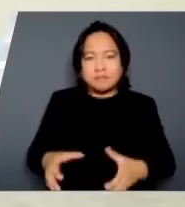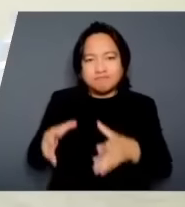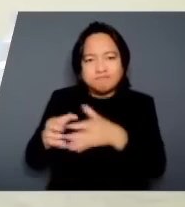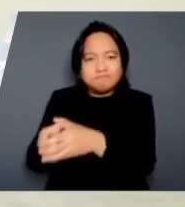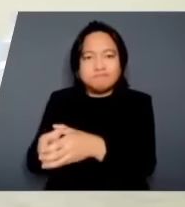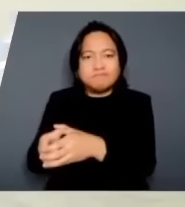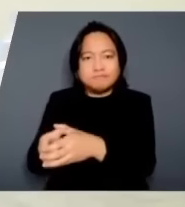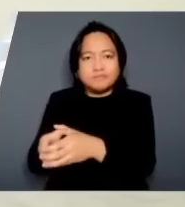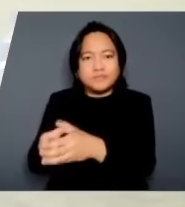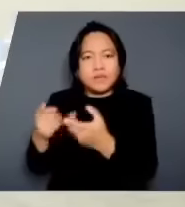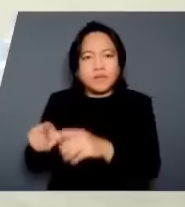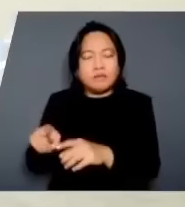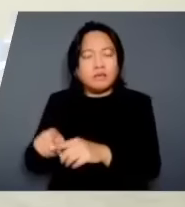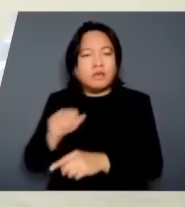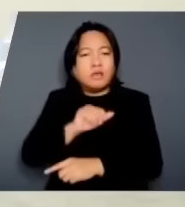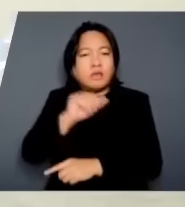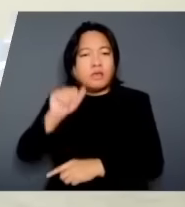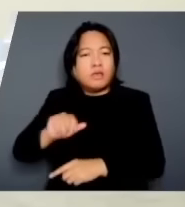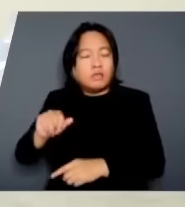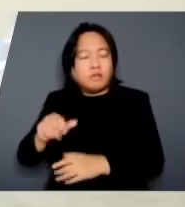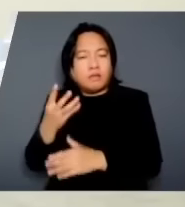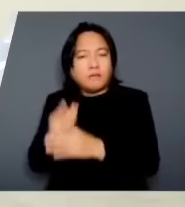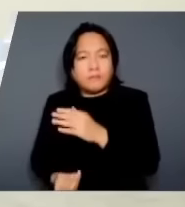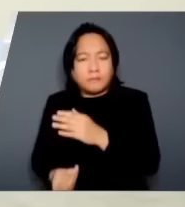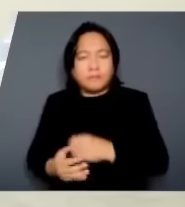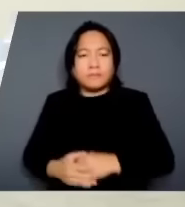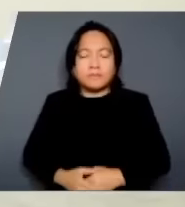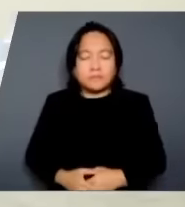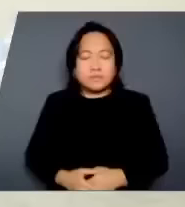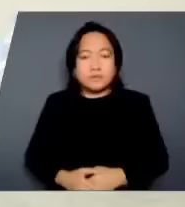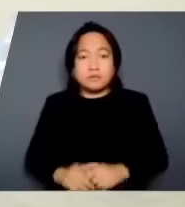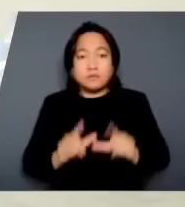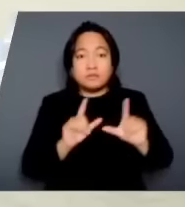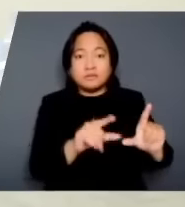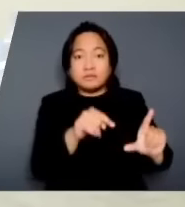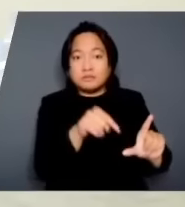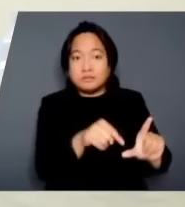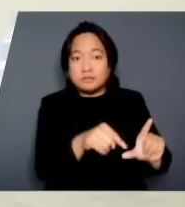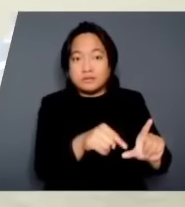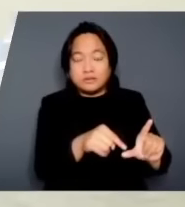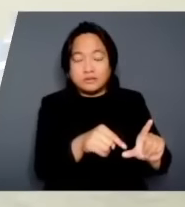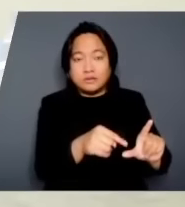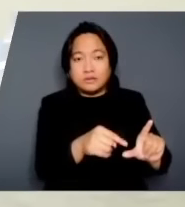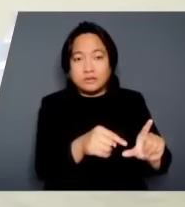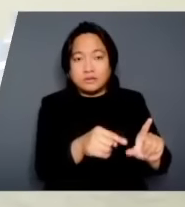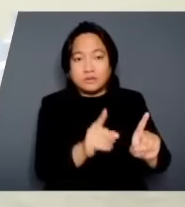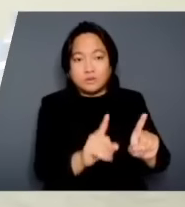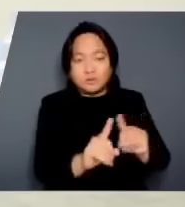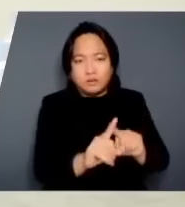So instead na umawat itong isang suspect natin, binugbog pa niya